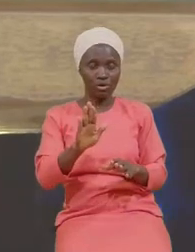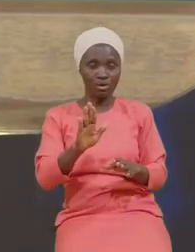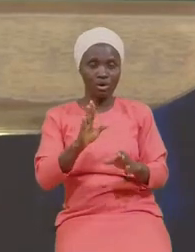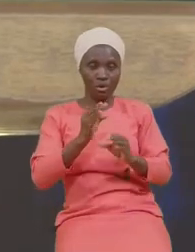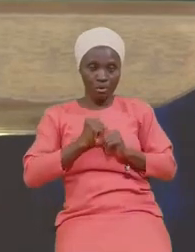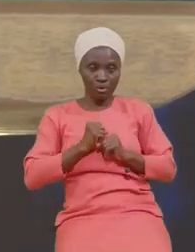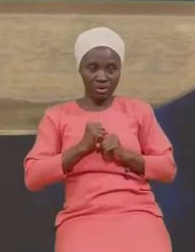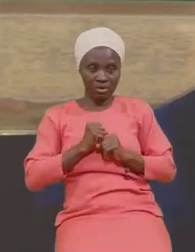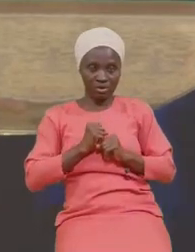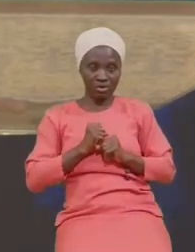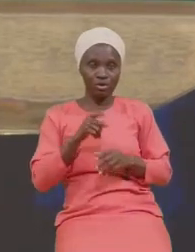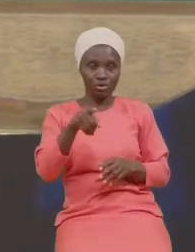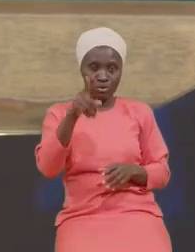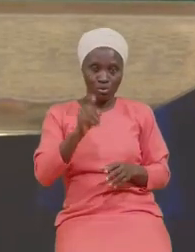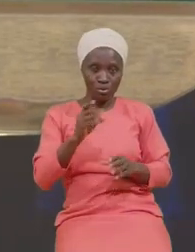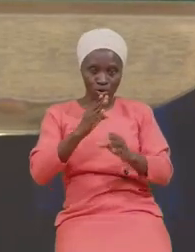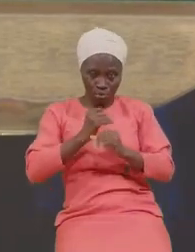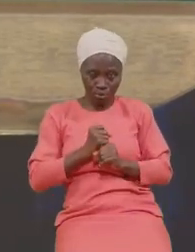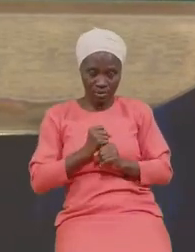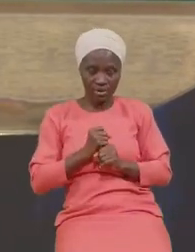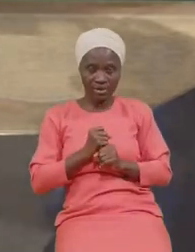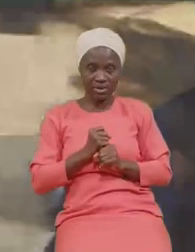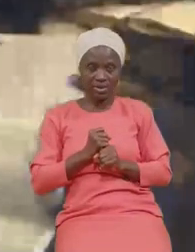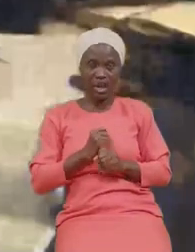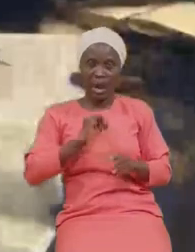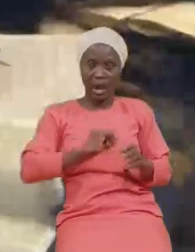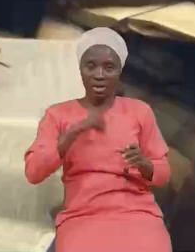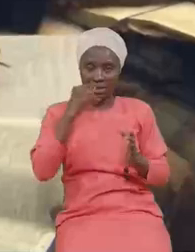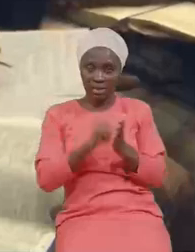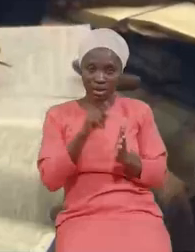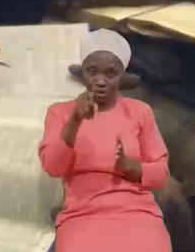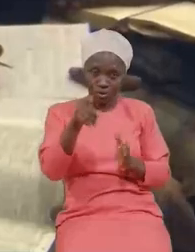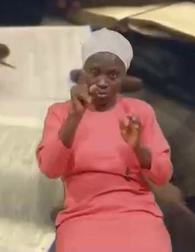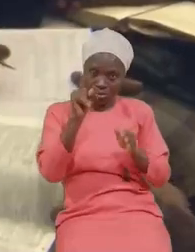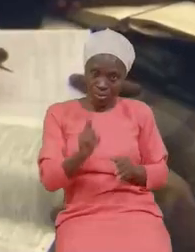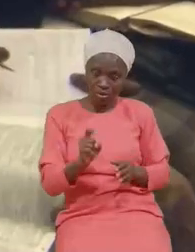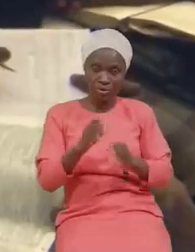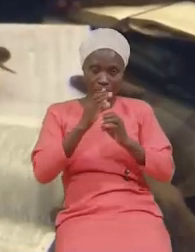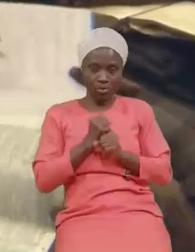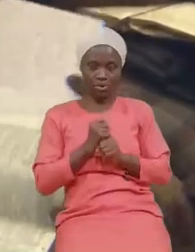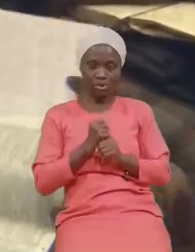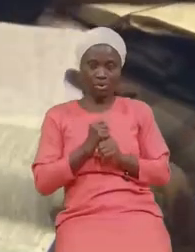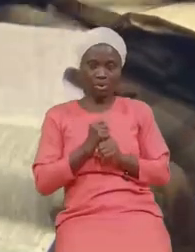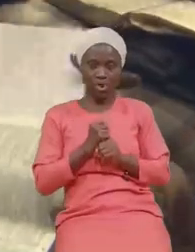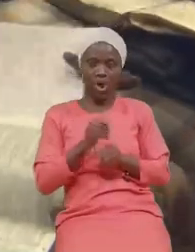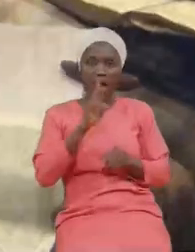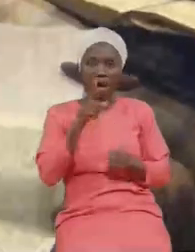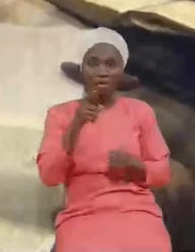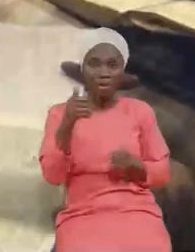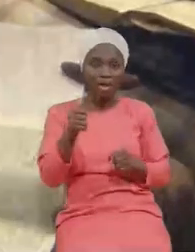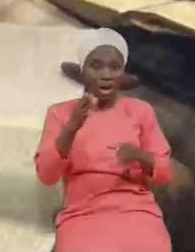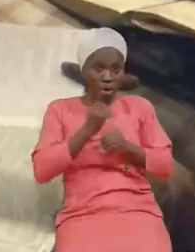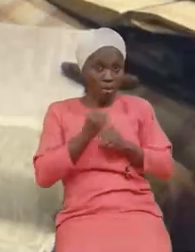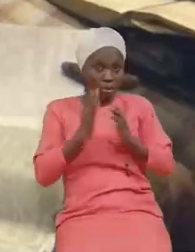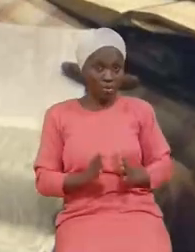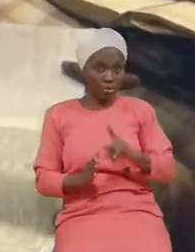vous devez posséder je dis vous devez posséder où est le possesseur là-bas cela